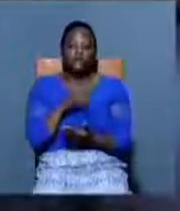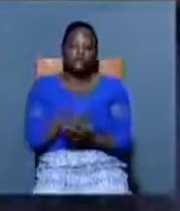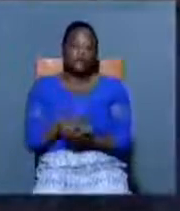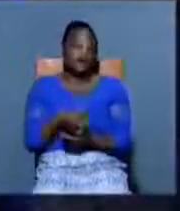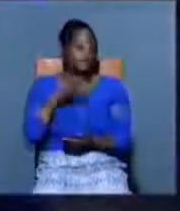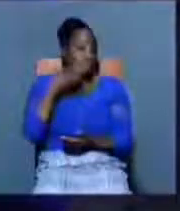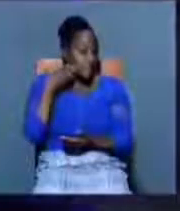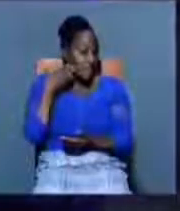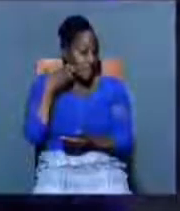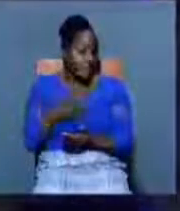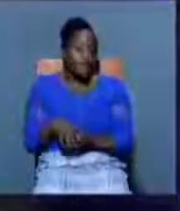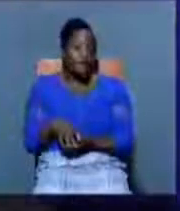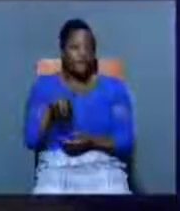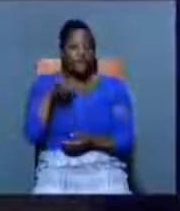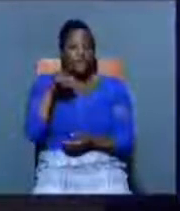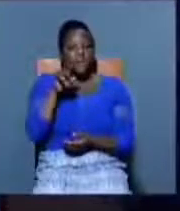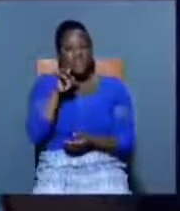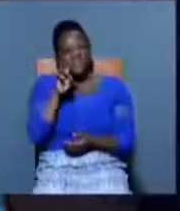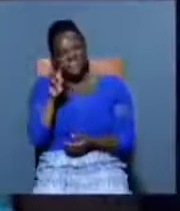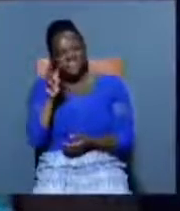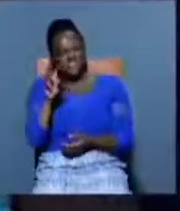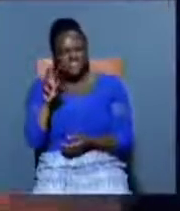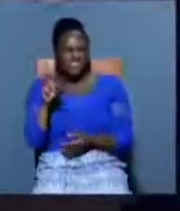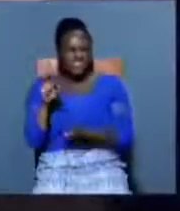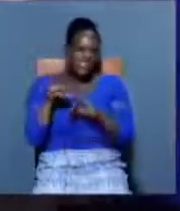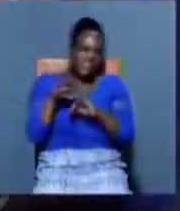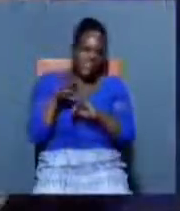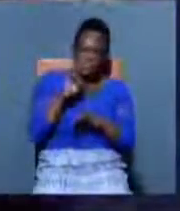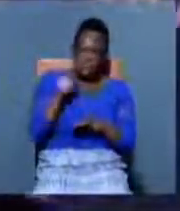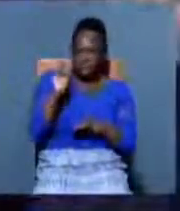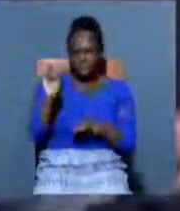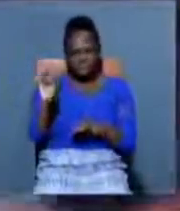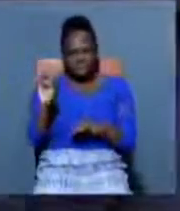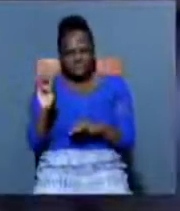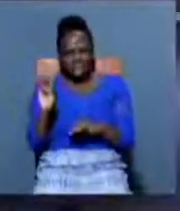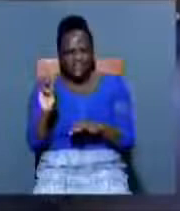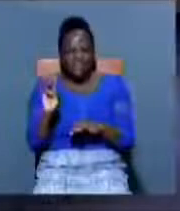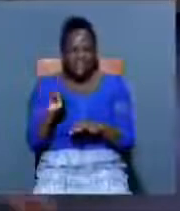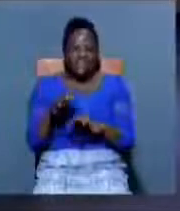Nisikilize, ukifanya tu hivyo, umepoteza thamani yako. Wewe ni nani?